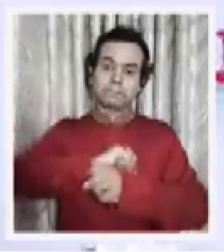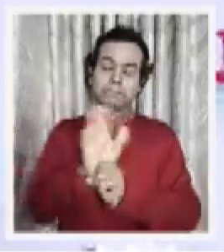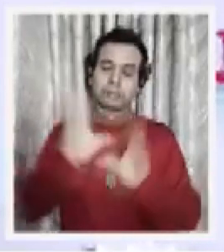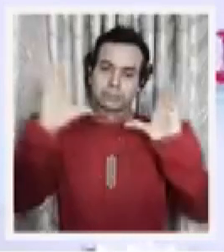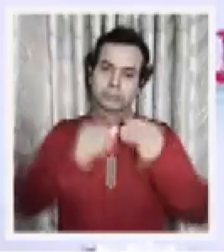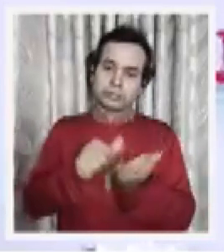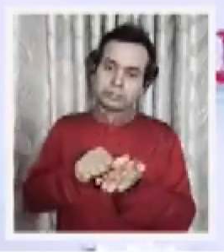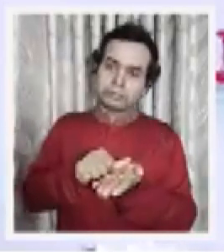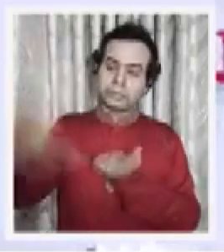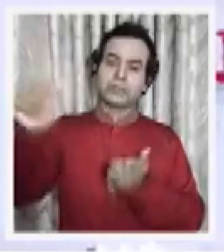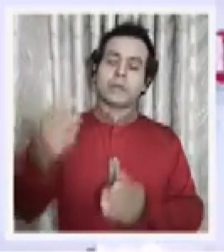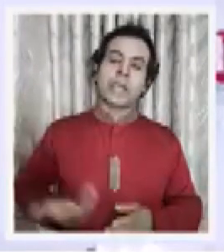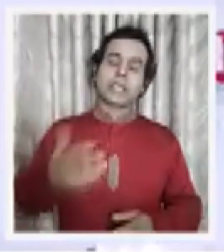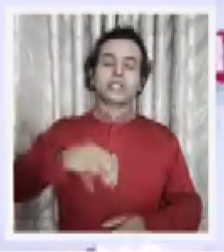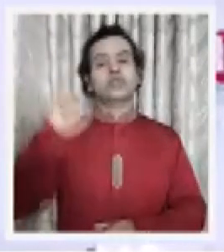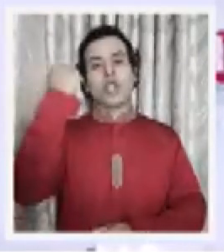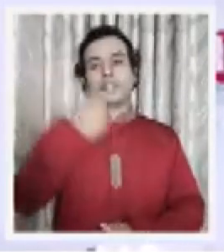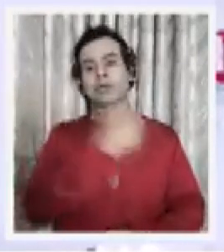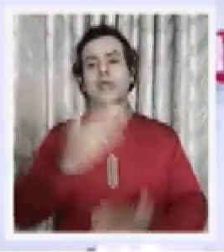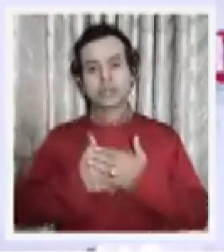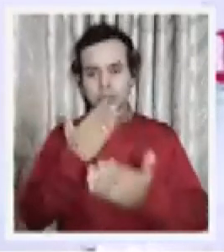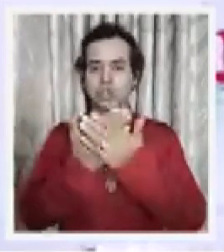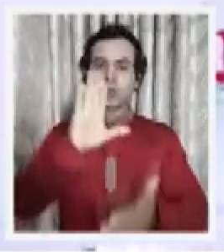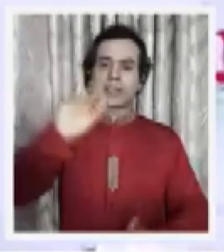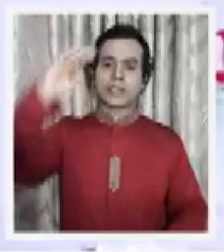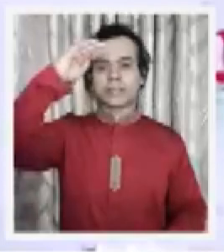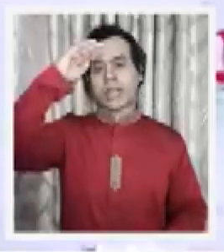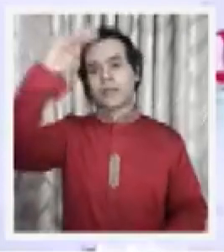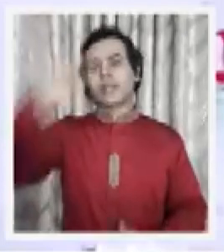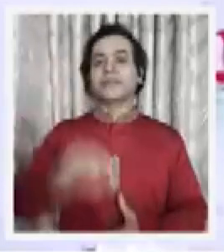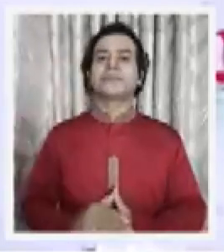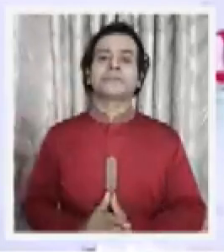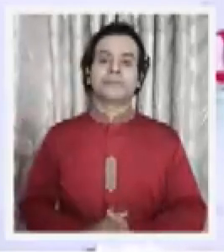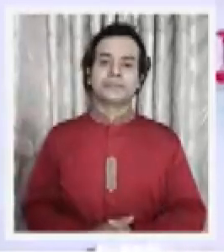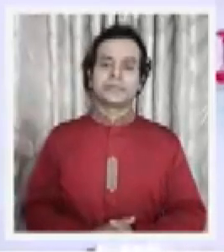কোভিডকে প্রতিরোধ করা যায়, প্রতিহত করা যায়। সবাইকে অনেক অনেক ধন্যবাদ। আসসালামু আলাইকুম।